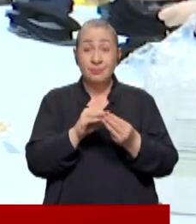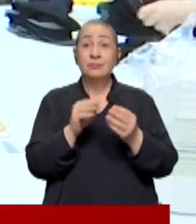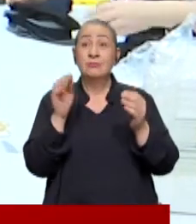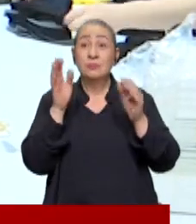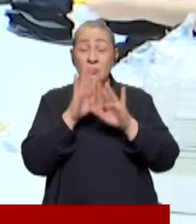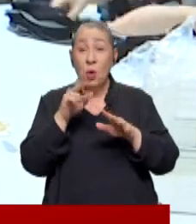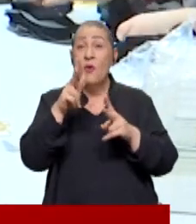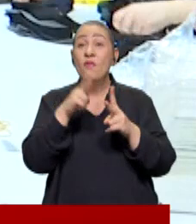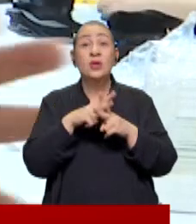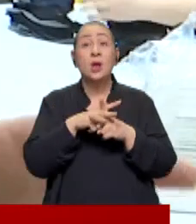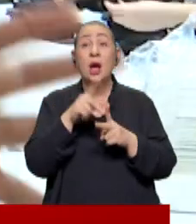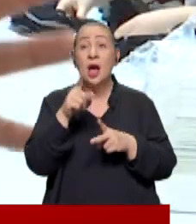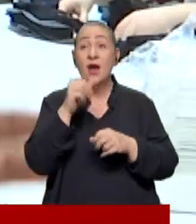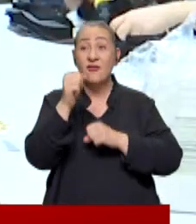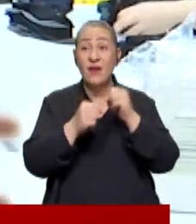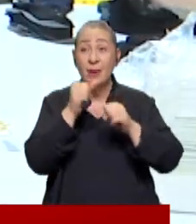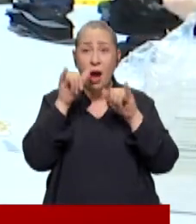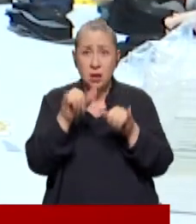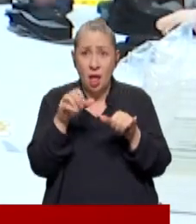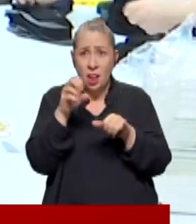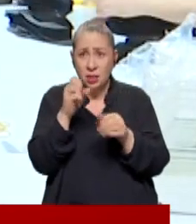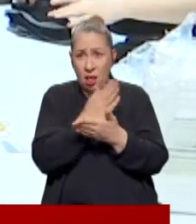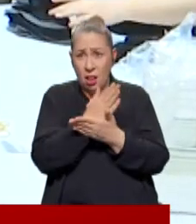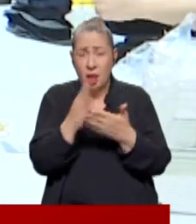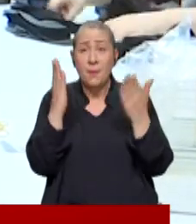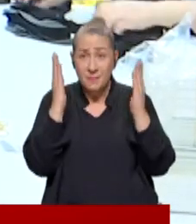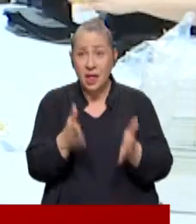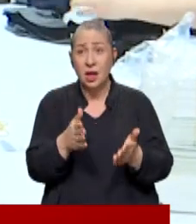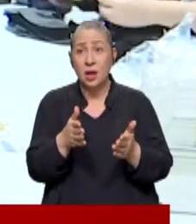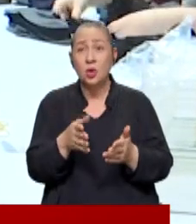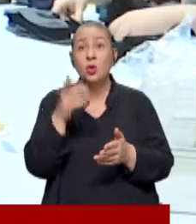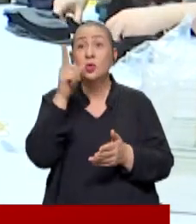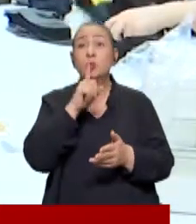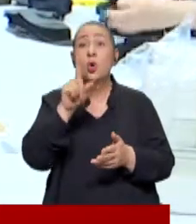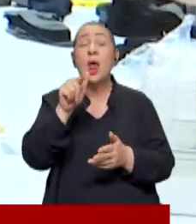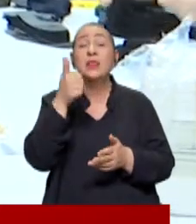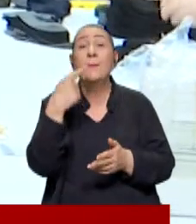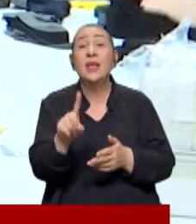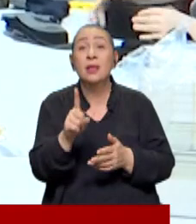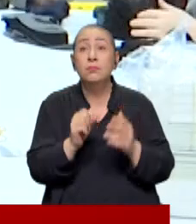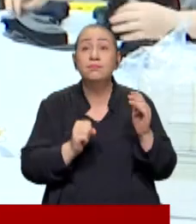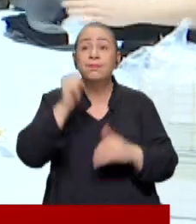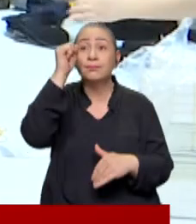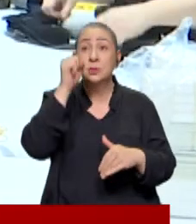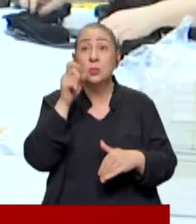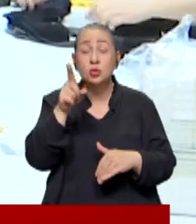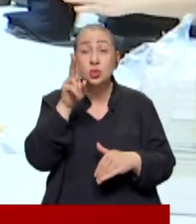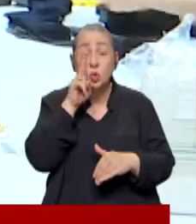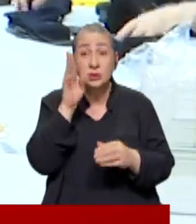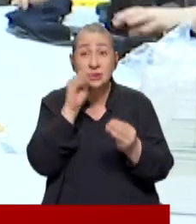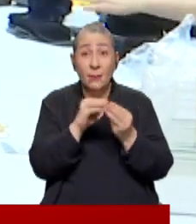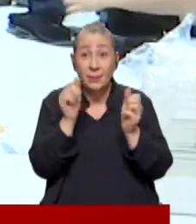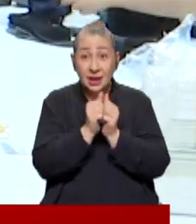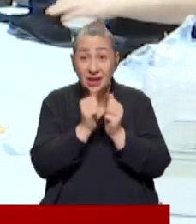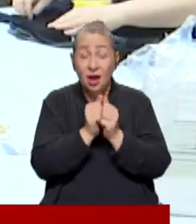etkisiyle o fatura fabrika aynı elektriği kullanmasına rağmen 116 bin liraya çıktı. Bu son zamla birlikte